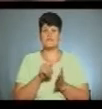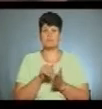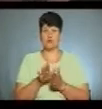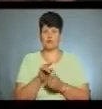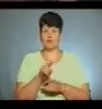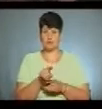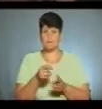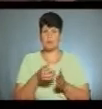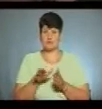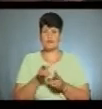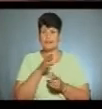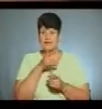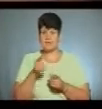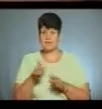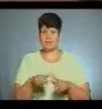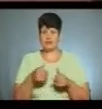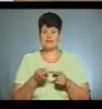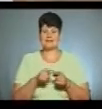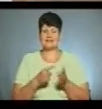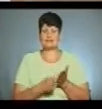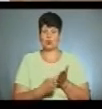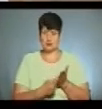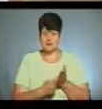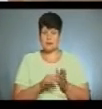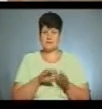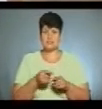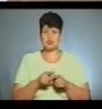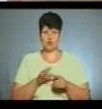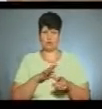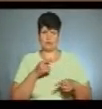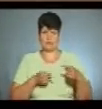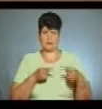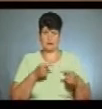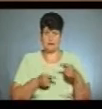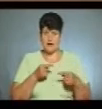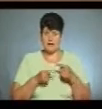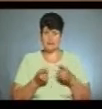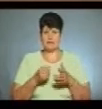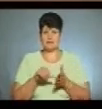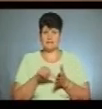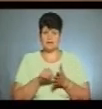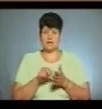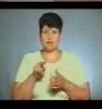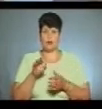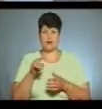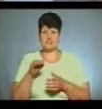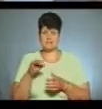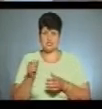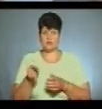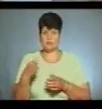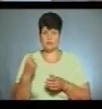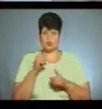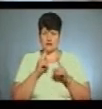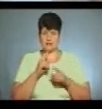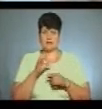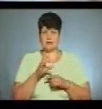вони пропустили терміни подання таких доказів. Після цього відбулися дебати, під час яких представник позивача Тернопільської обласної ради Світлана